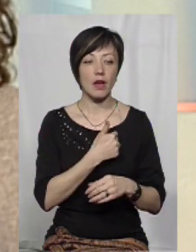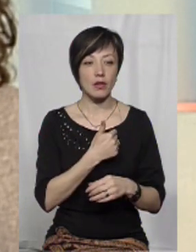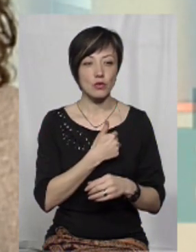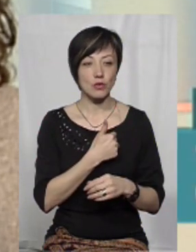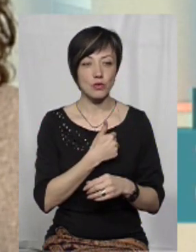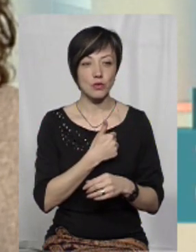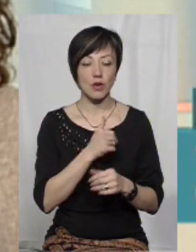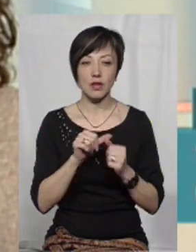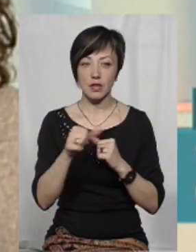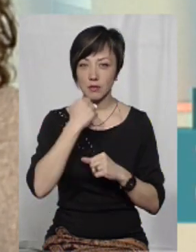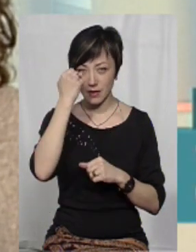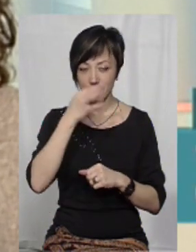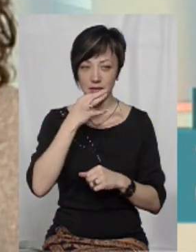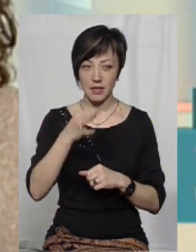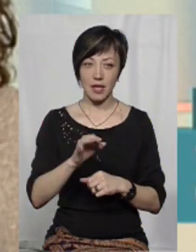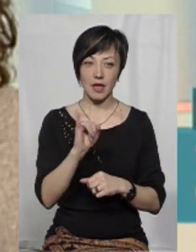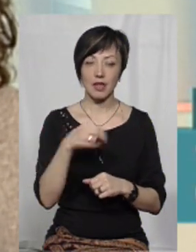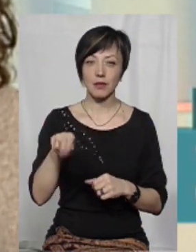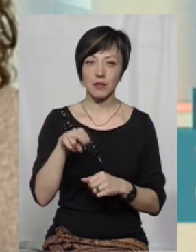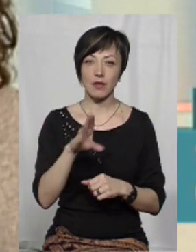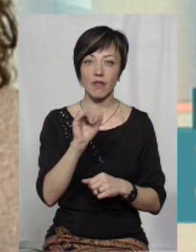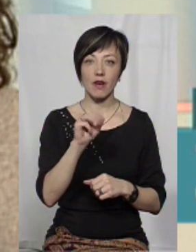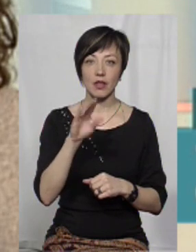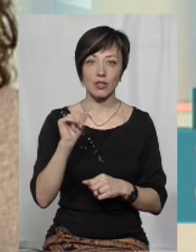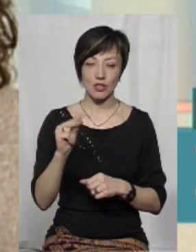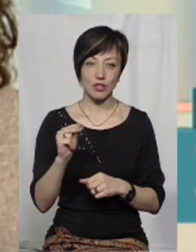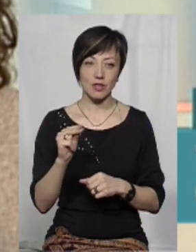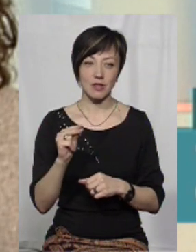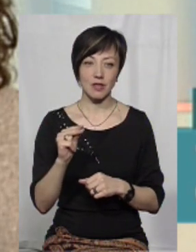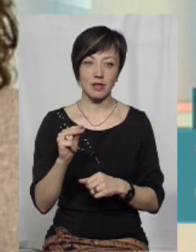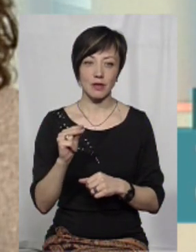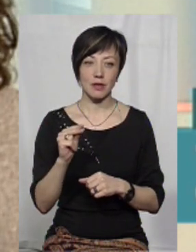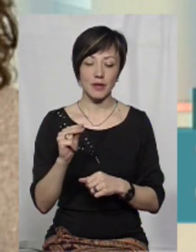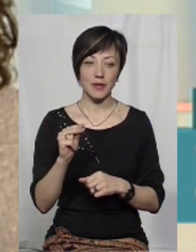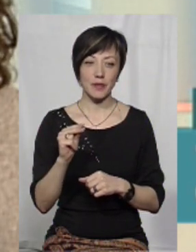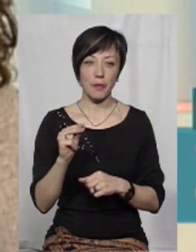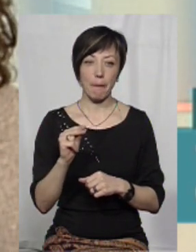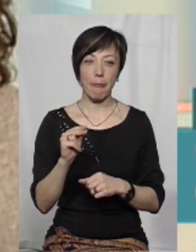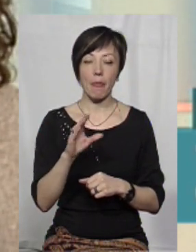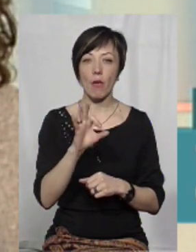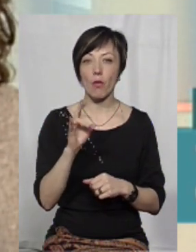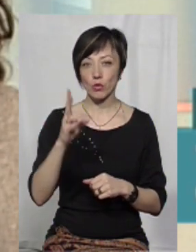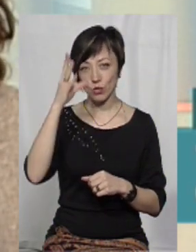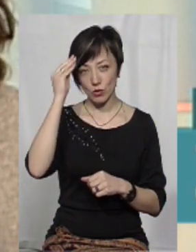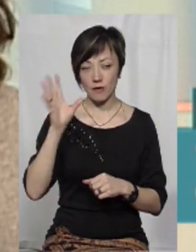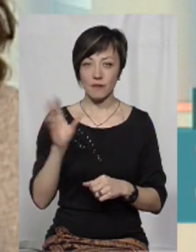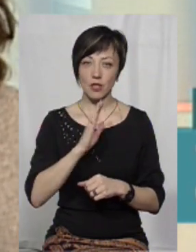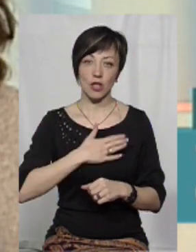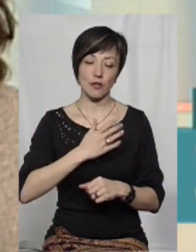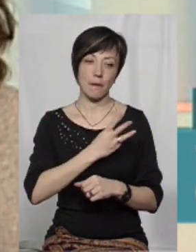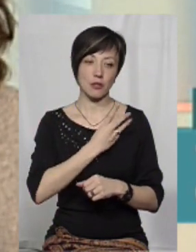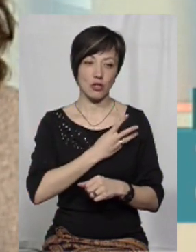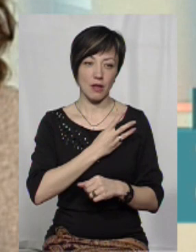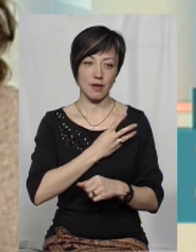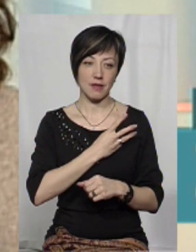Хочу отдельное спасибо сказать Игорю Дмитриевичу Ватичу, который, собственно говоря, он учел все наши